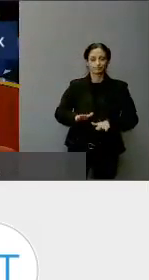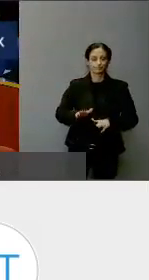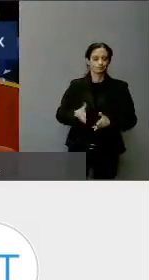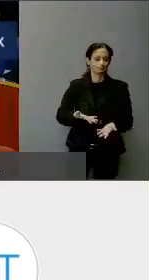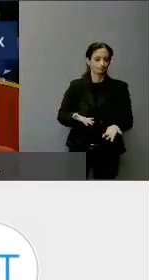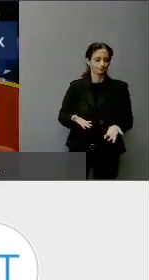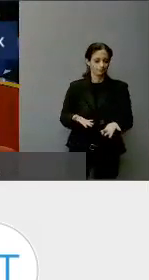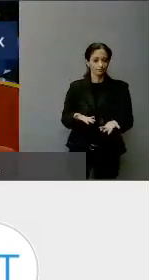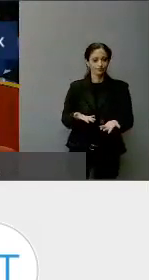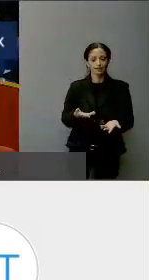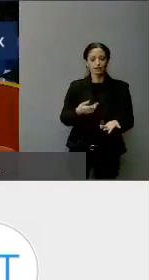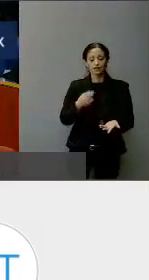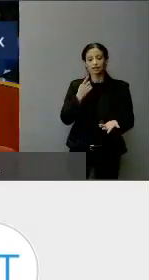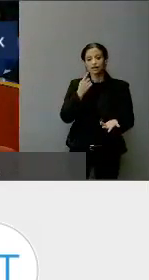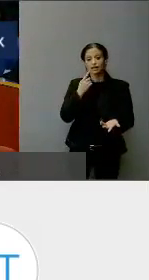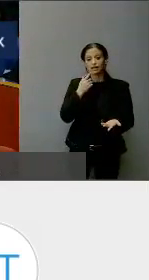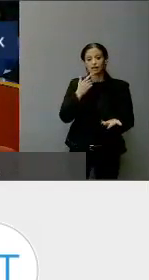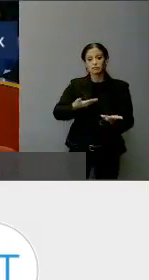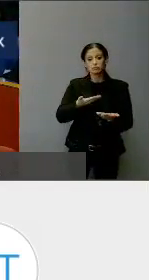non è con questa deliberazione